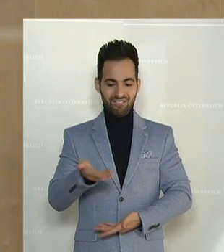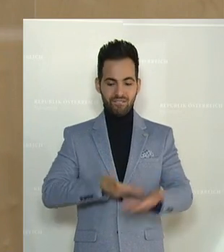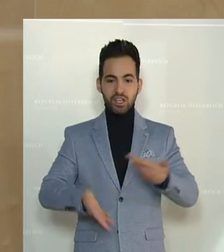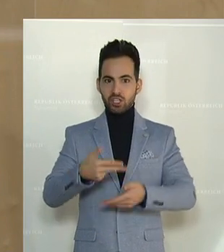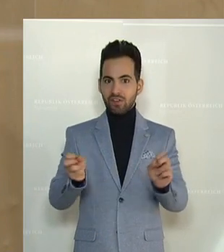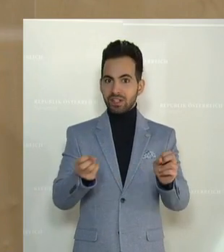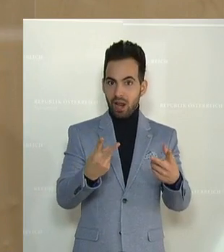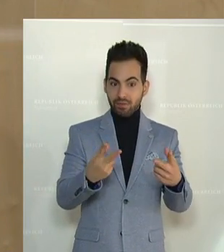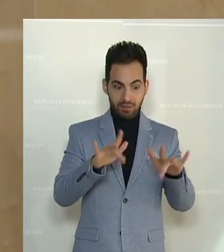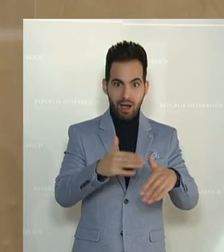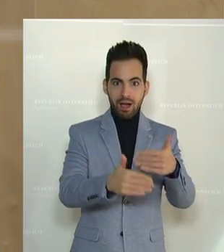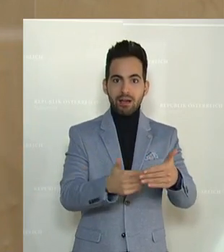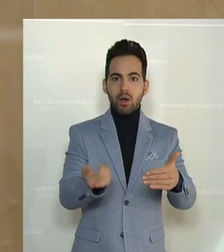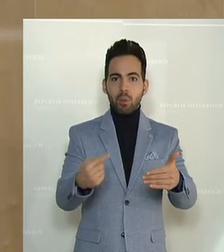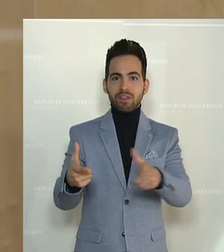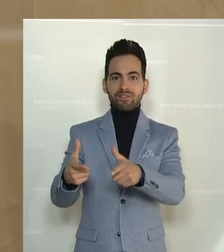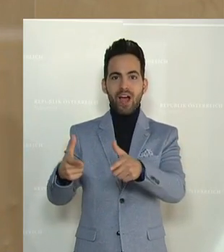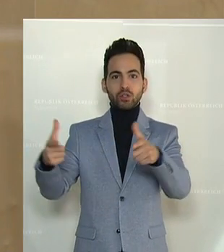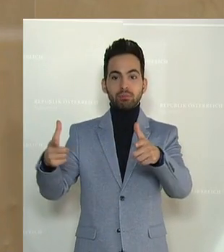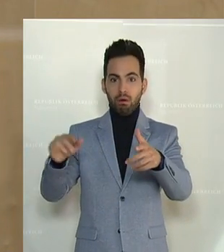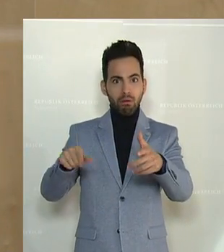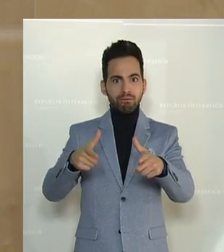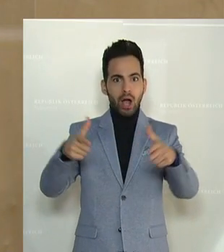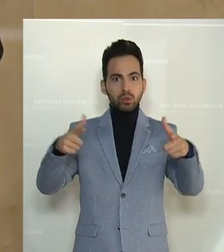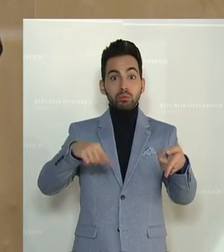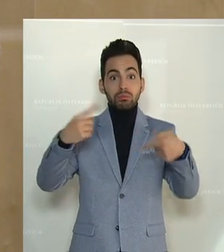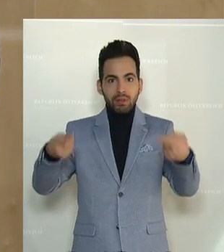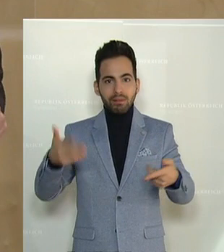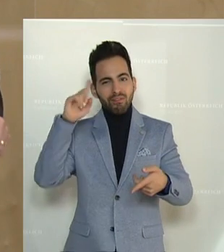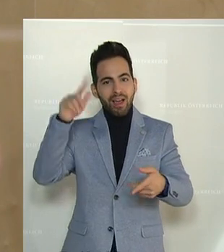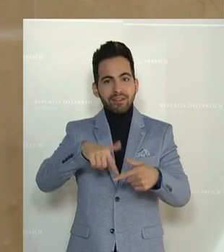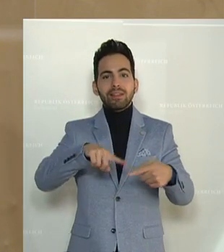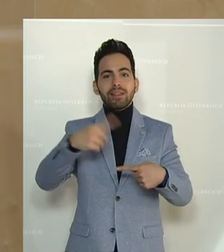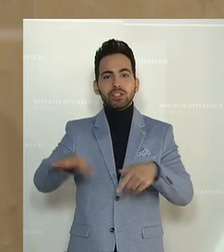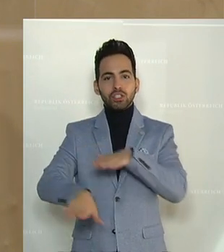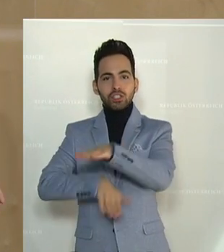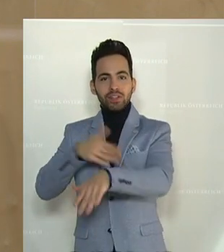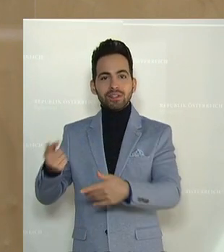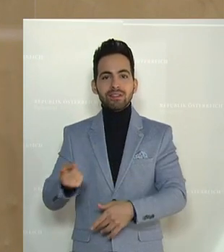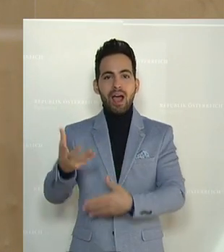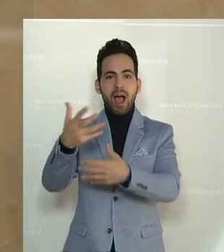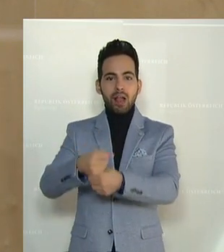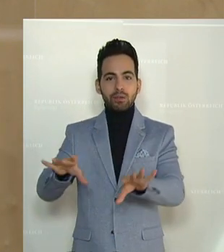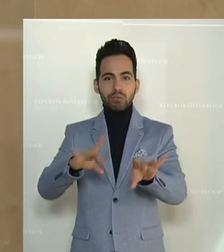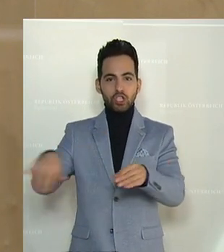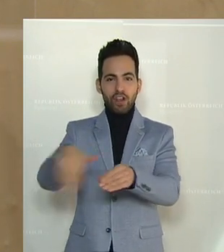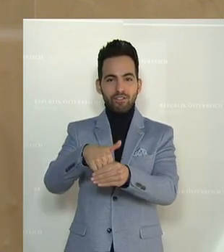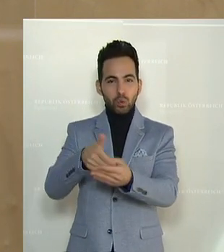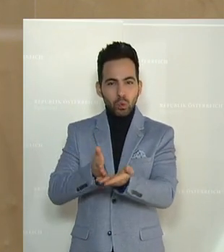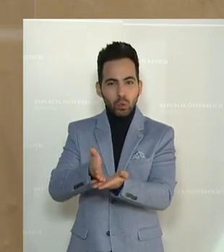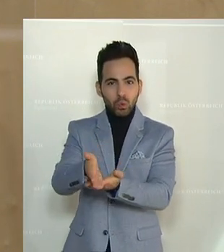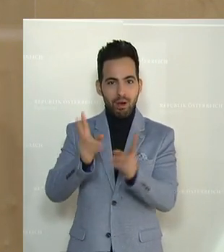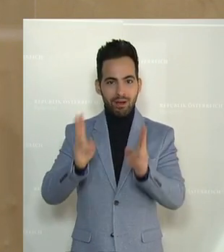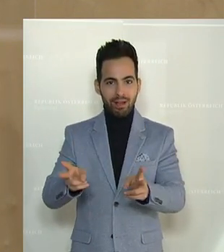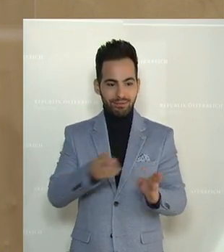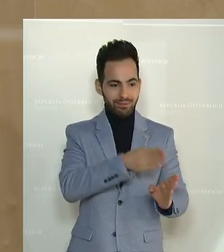schafft bekanntlich Wachstum und nur Wachstum schafft und sichert bekanntlich nachhaltig Beschäftigung. Deshalb,